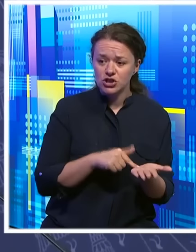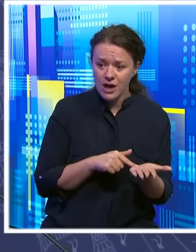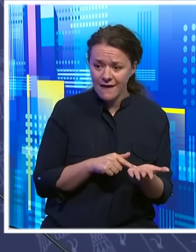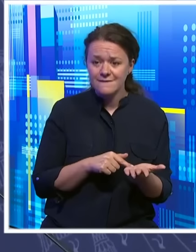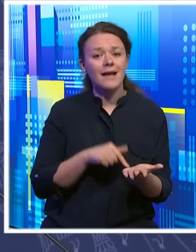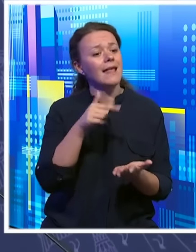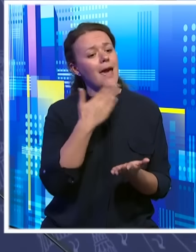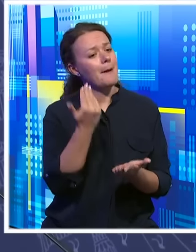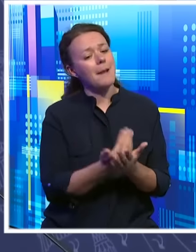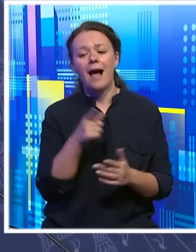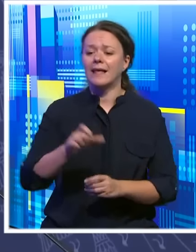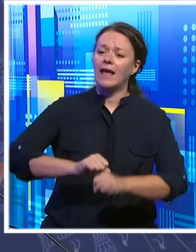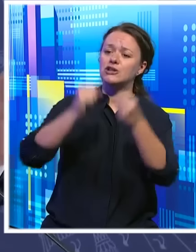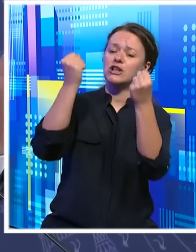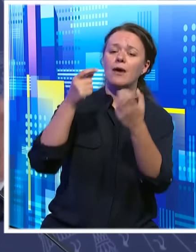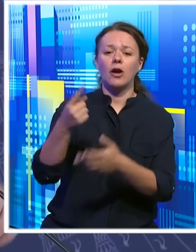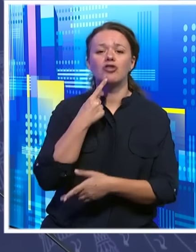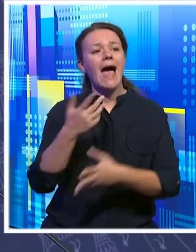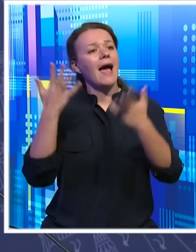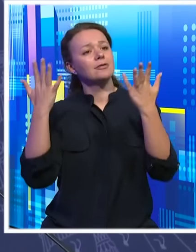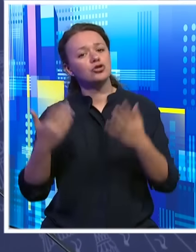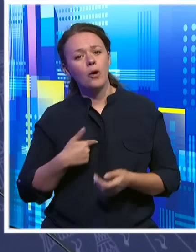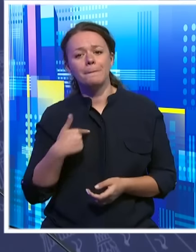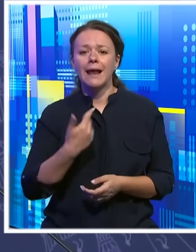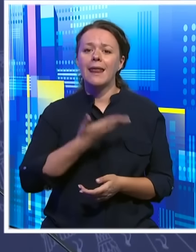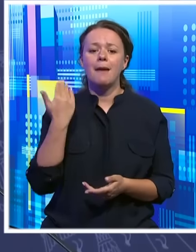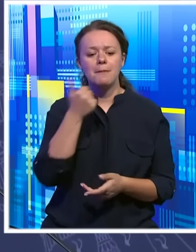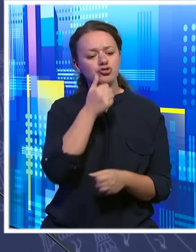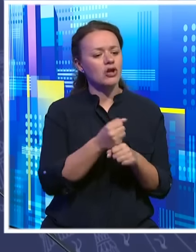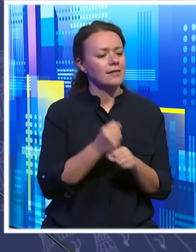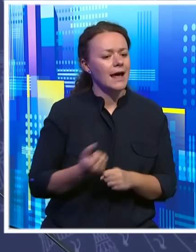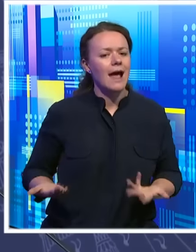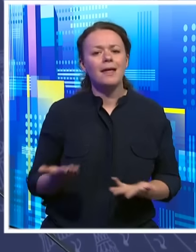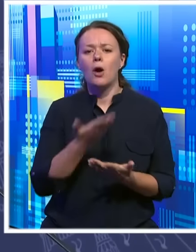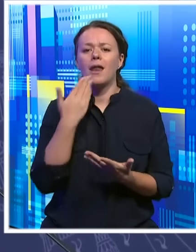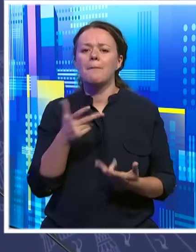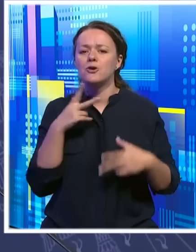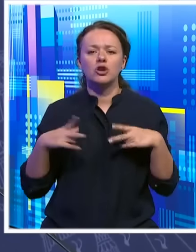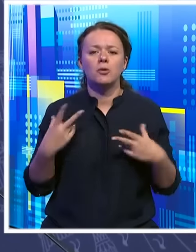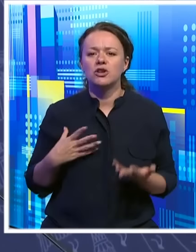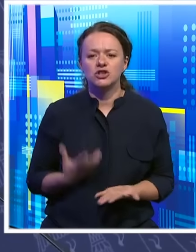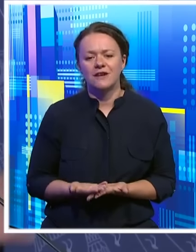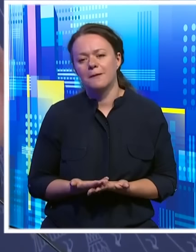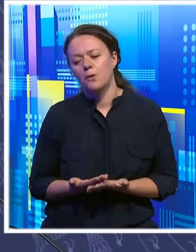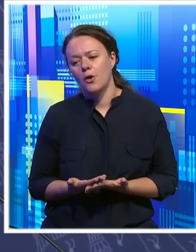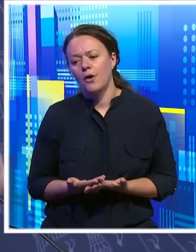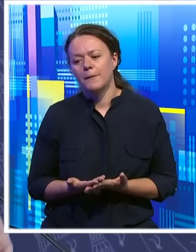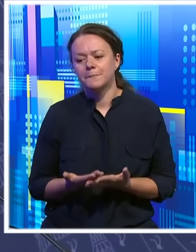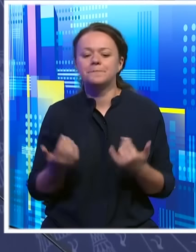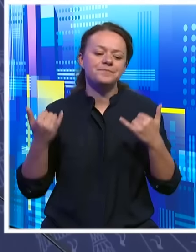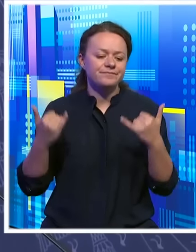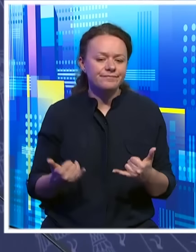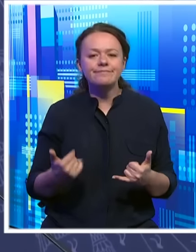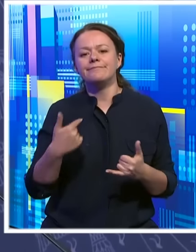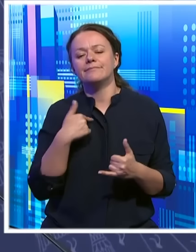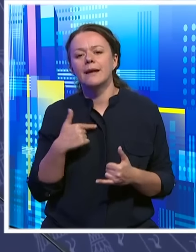ih da štrajkuju, da ovde kažete, eto mi više nemamo od čega da radimo, nemamo od čega da živimo, kao i za svakog drugog. Evo ja ću sada posečem